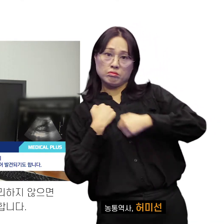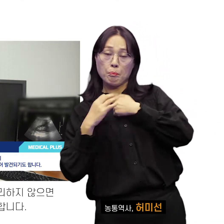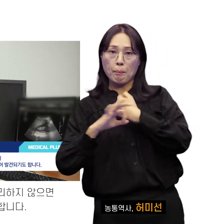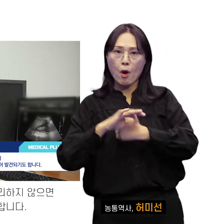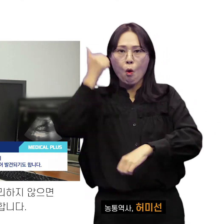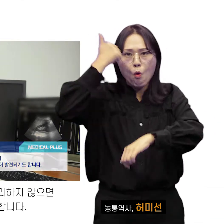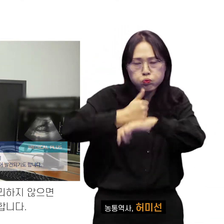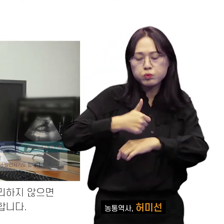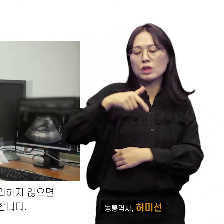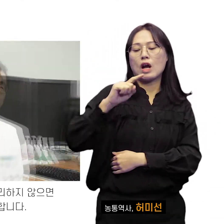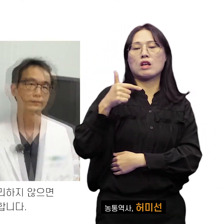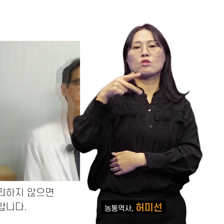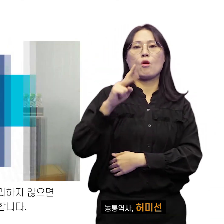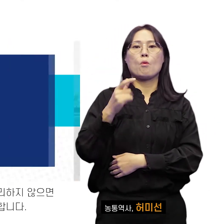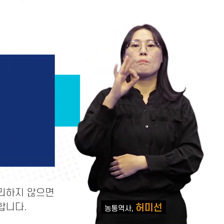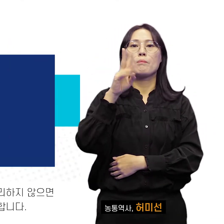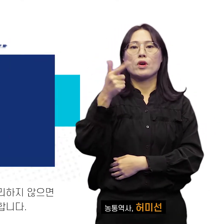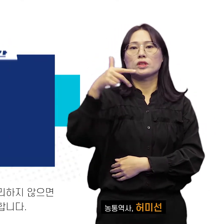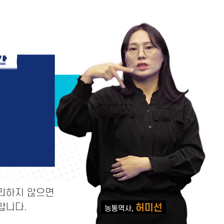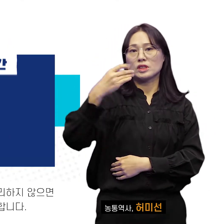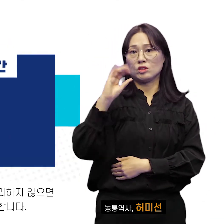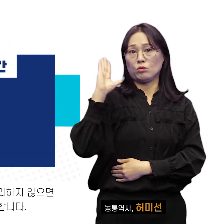합니다.